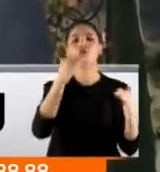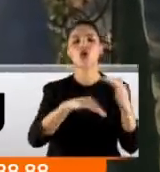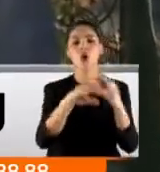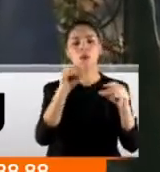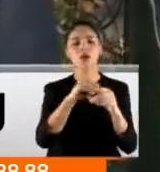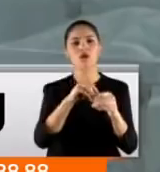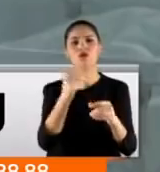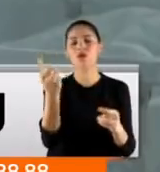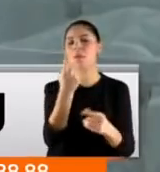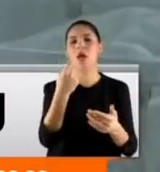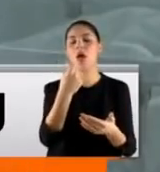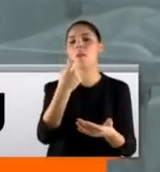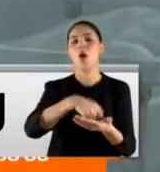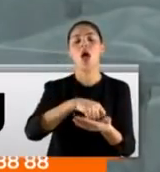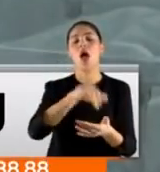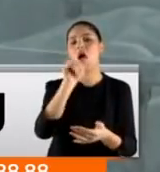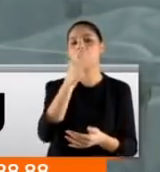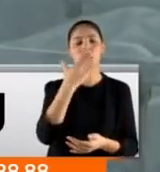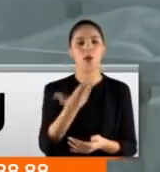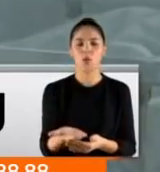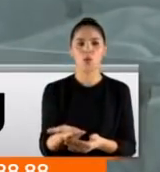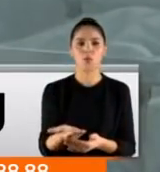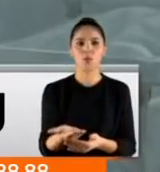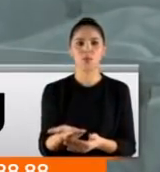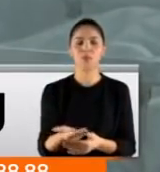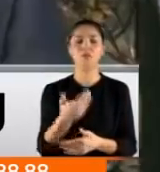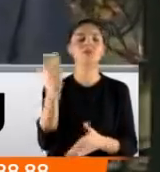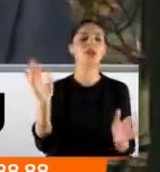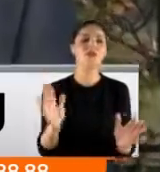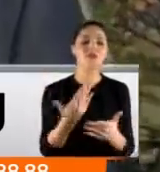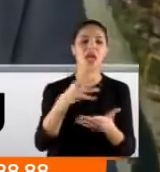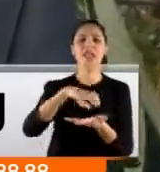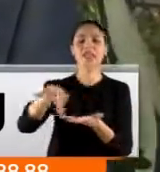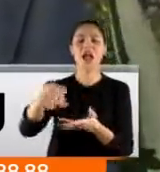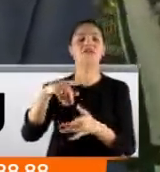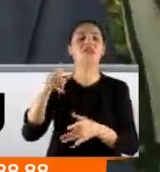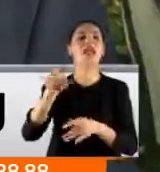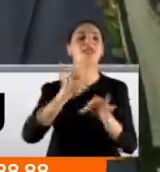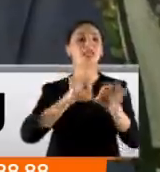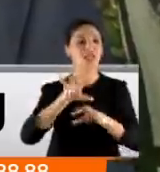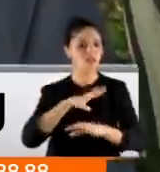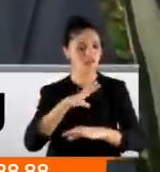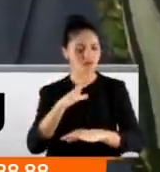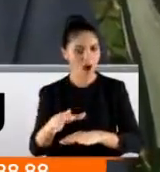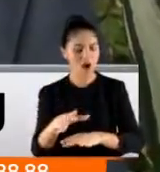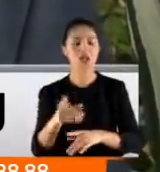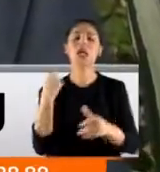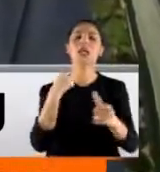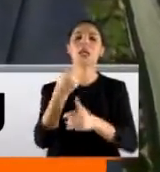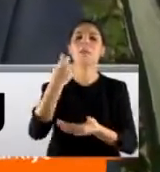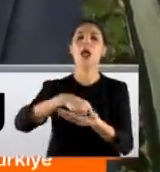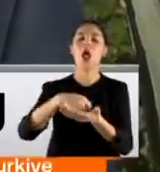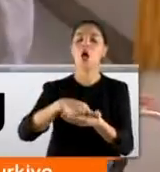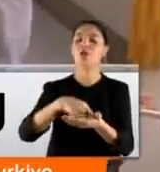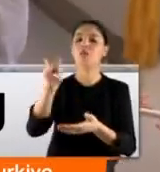zaten herhangi bir ücret talep etme hakları yok. Ya da serviste tedavisi devam ediyorsa yine ücret talep